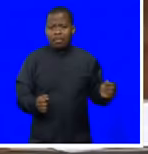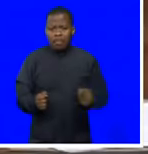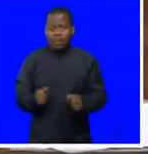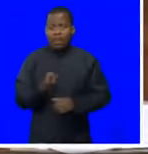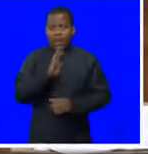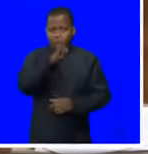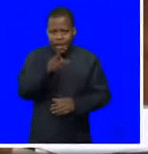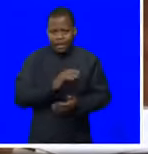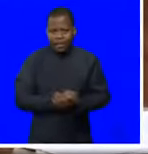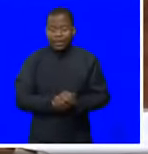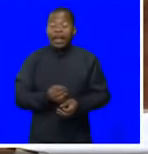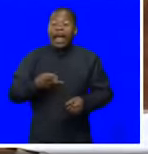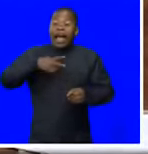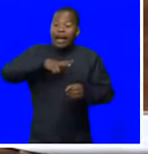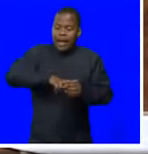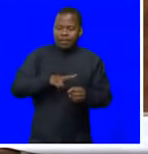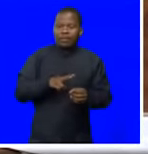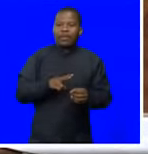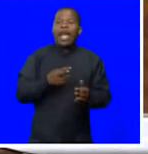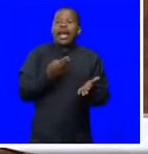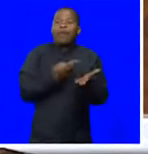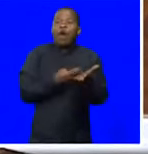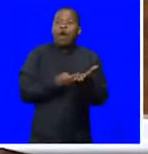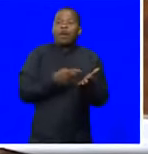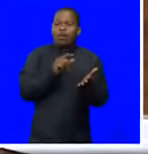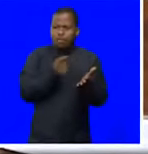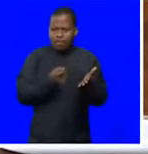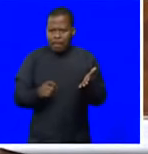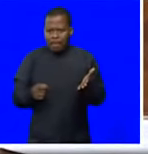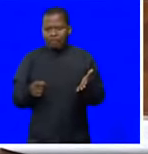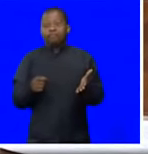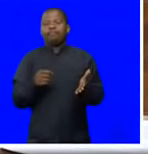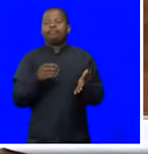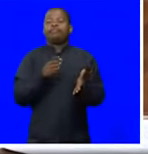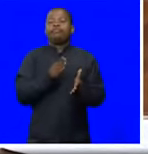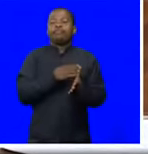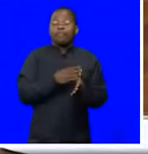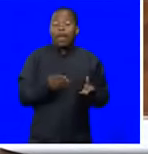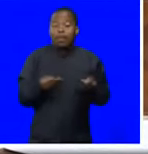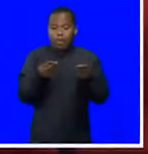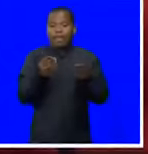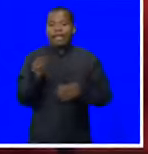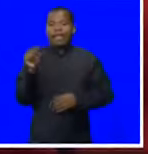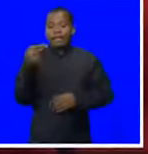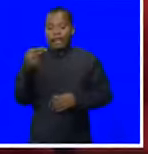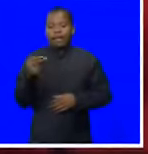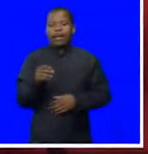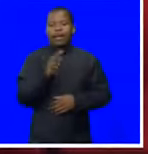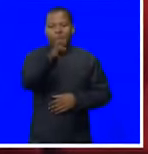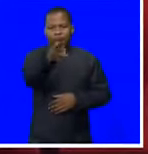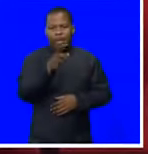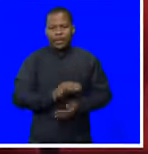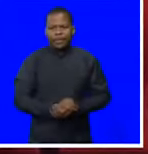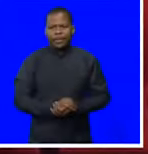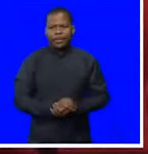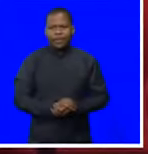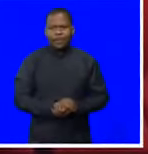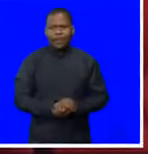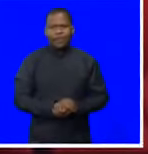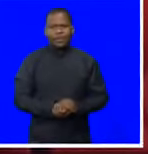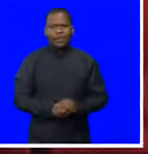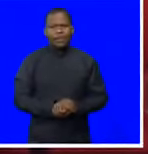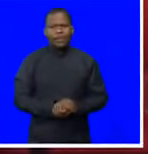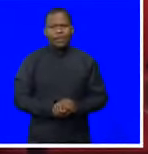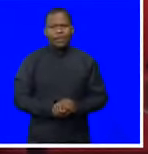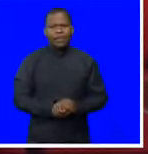bamthini lelitiko kubheka ukuthi letfu lo mbiko wetimpendulo etibhaliwe endlini ngalesine eTindzaba eSwatini TV kubika